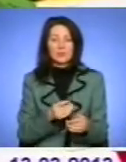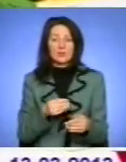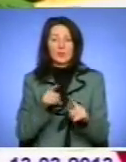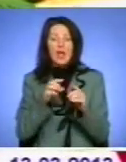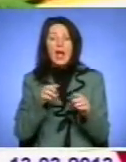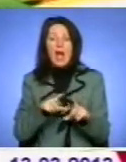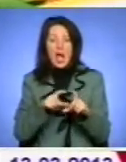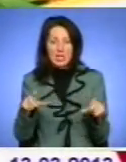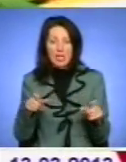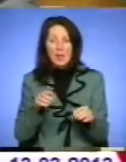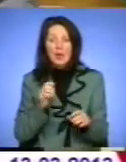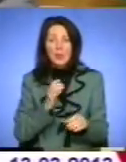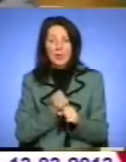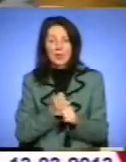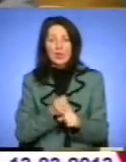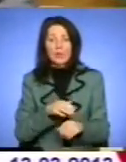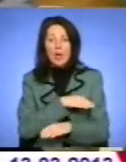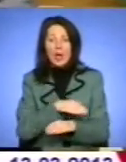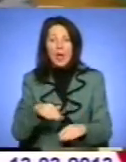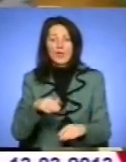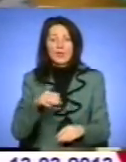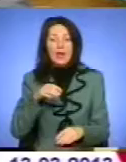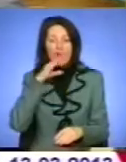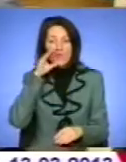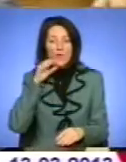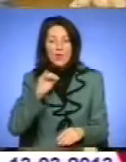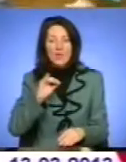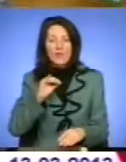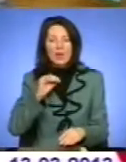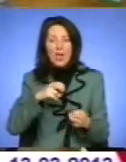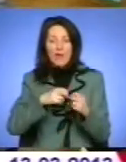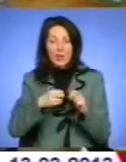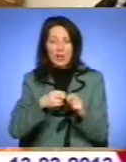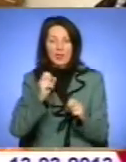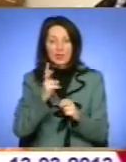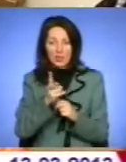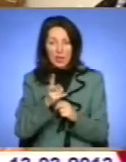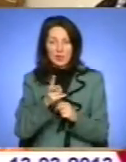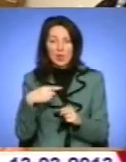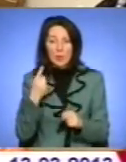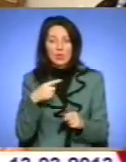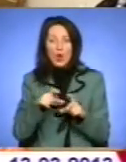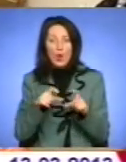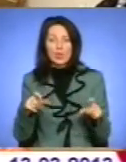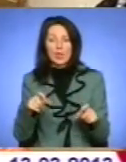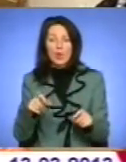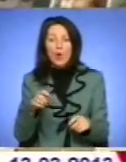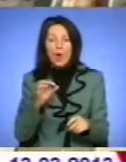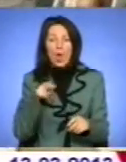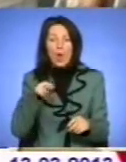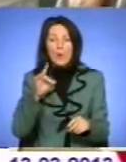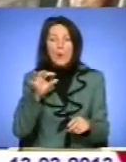молодіжного методичного центру на вулиці Івана Франка, 12, обласного осередку «Молода просвіта» на вулиці Йосипа Сліпого